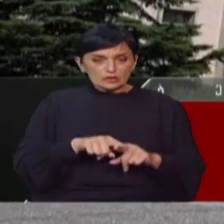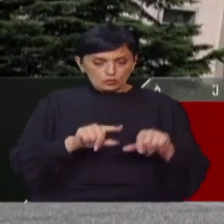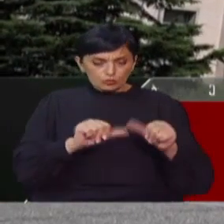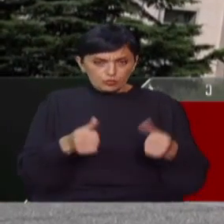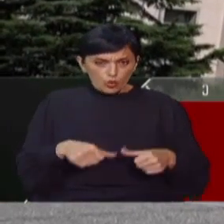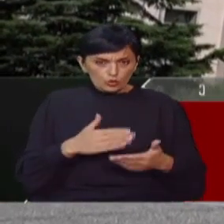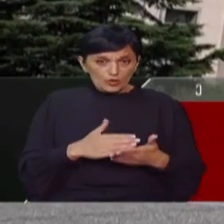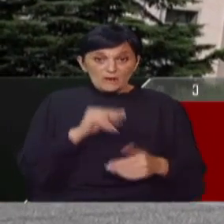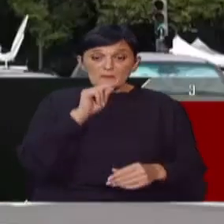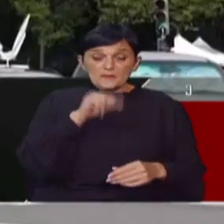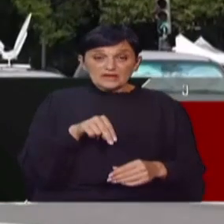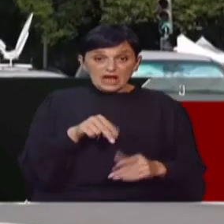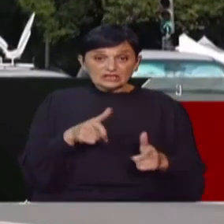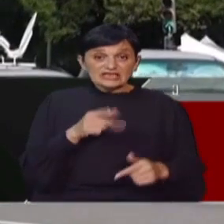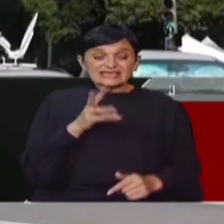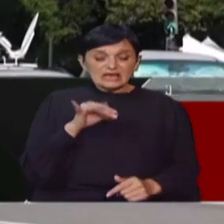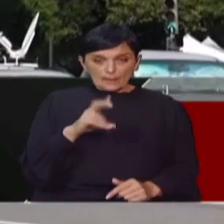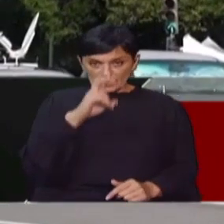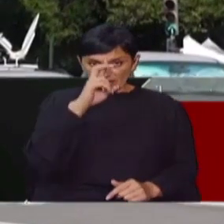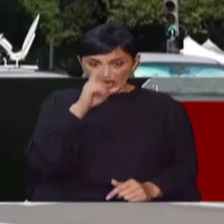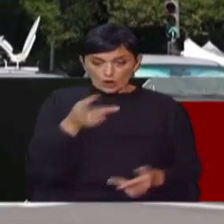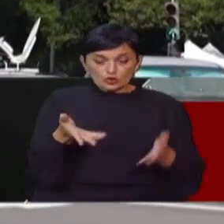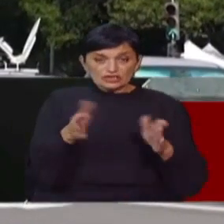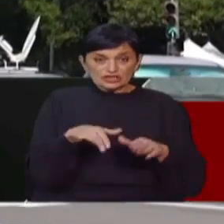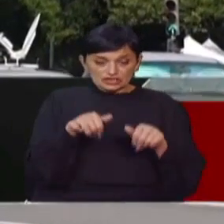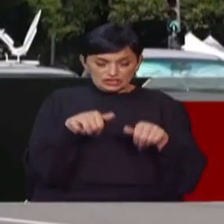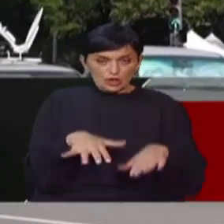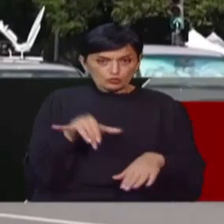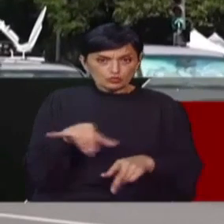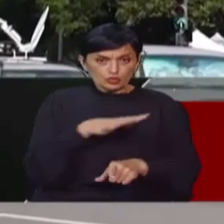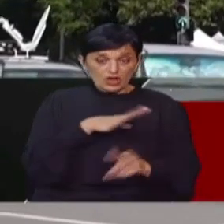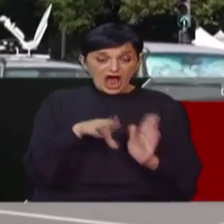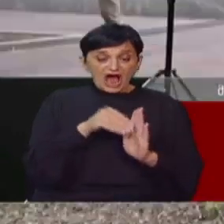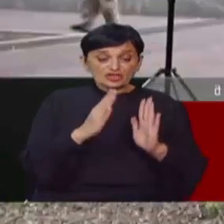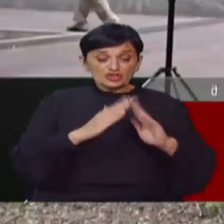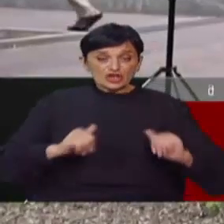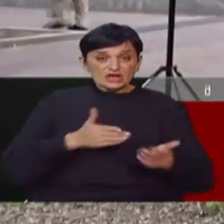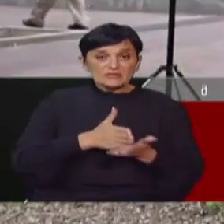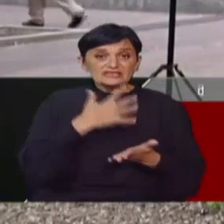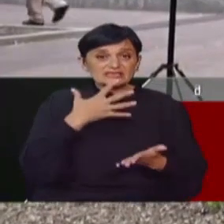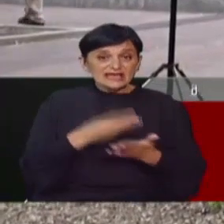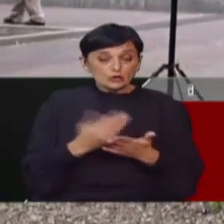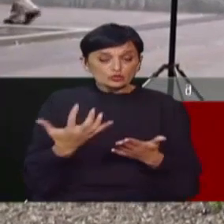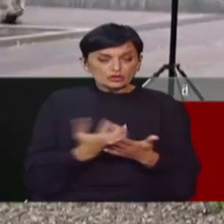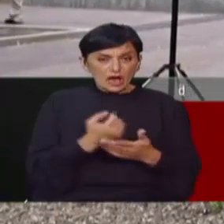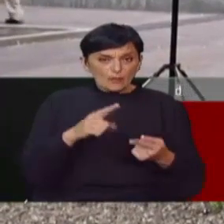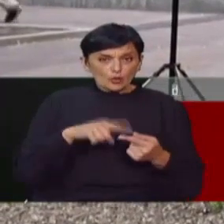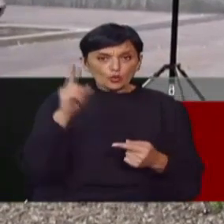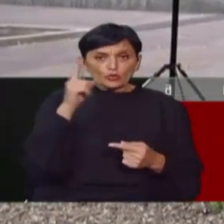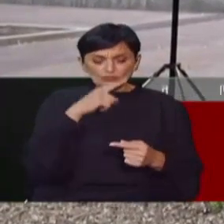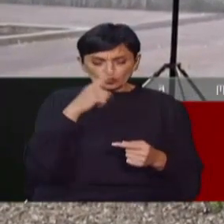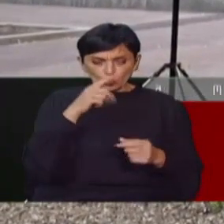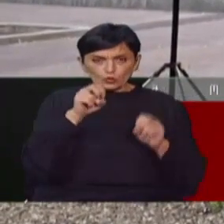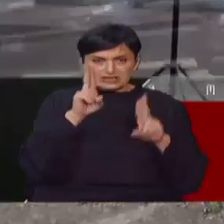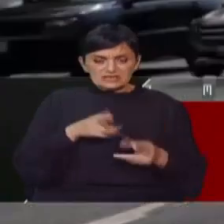ფორმულირება. ბრალდების თანახმად ტრამპს ხელისუფლებაში დარჩენა გადაწყვეტილი ჰქონდა, არჩევნების ჩაშლის მიზნით კი საკუთარი გამარჯვების შესახებ ტყუილს